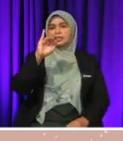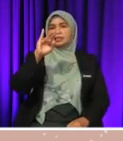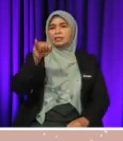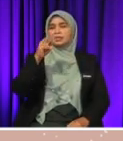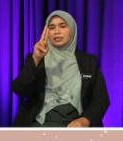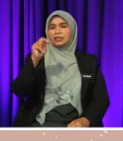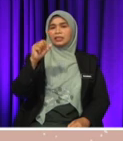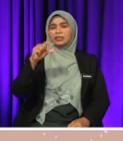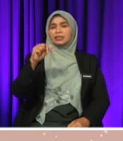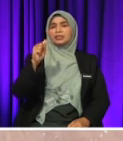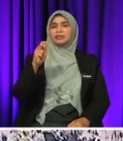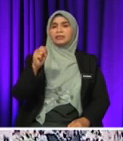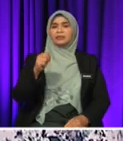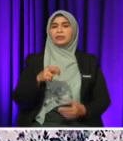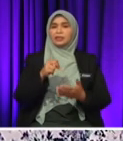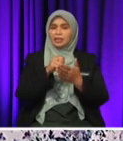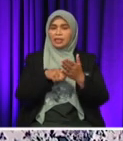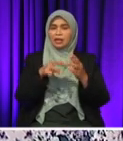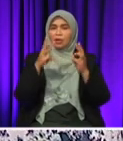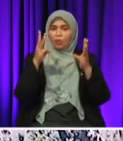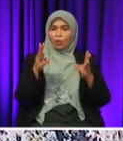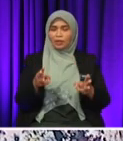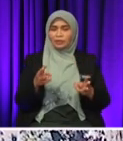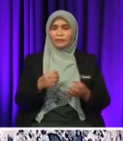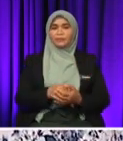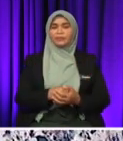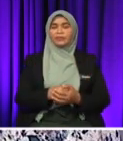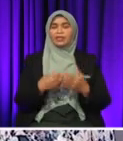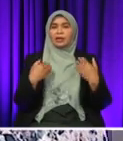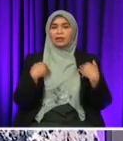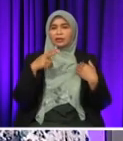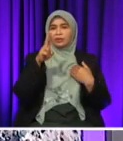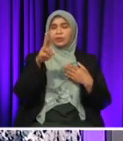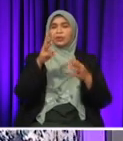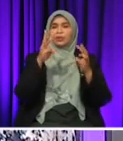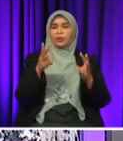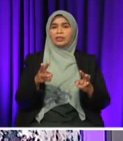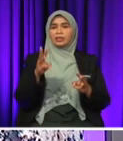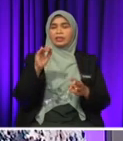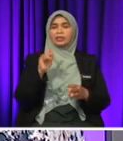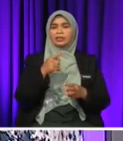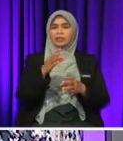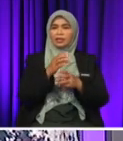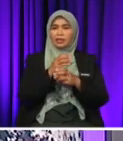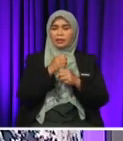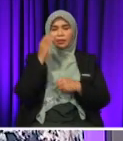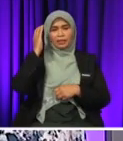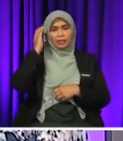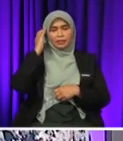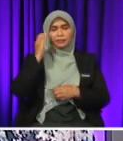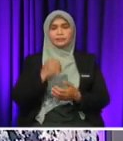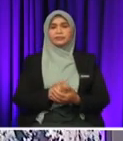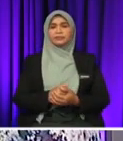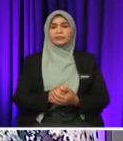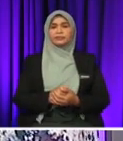jadi dalam saja glukoma ke Ahmar ada dua watak yang kita dapat ketahui apabila kita